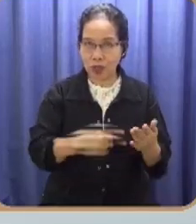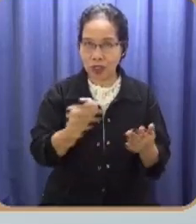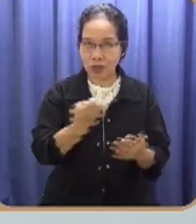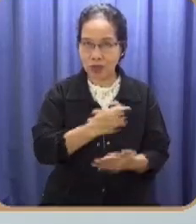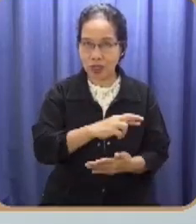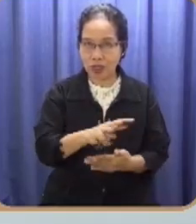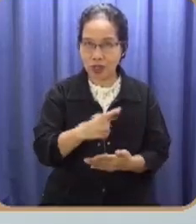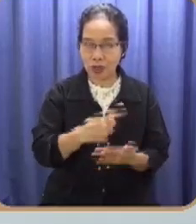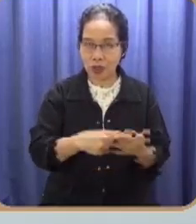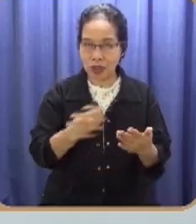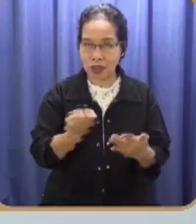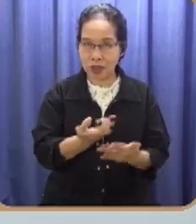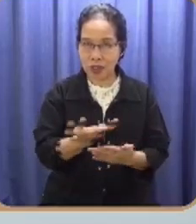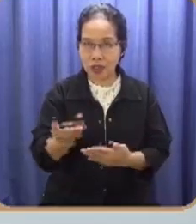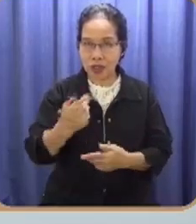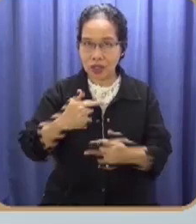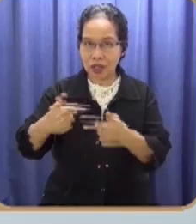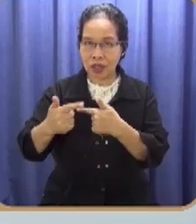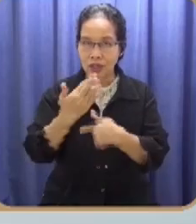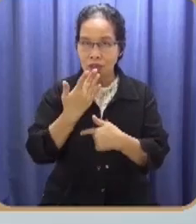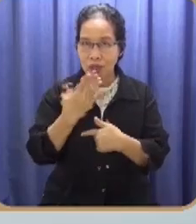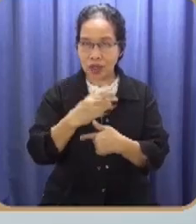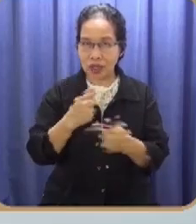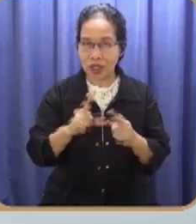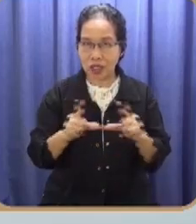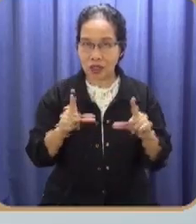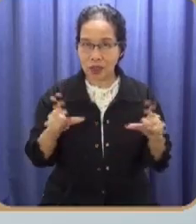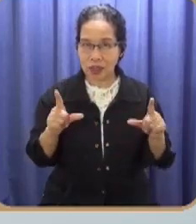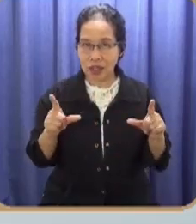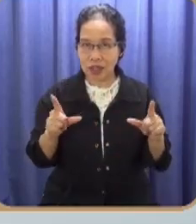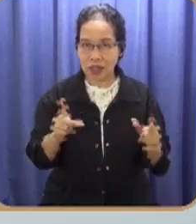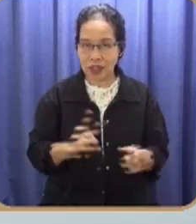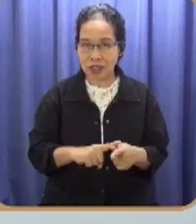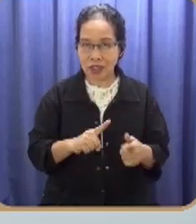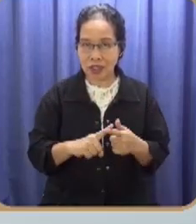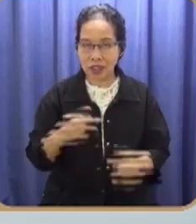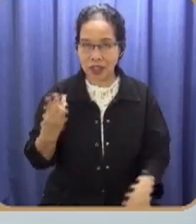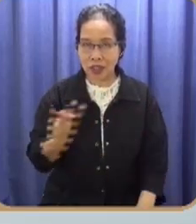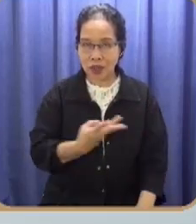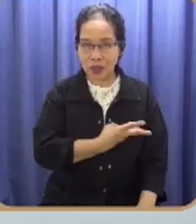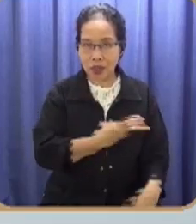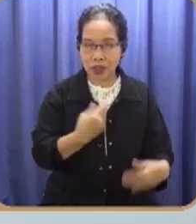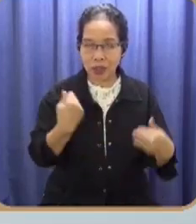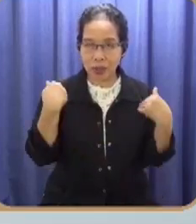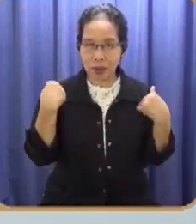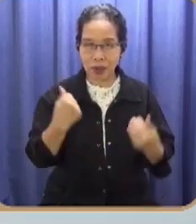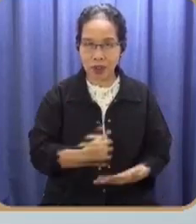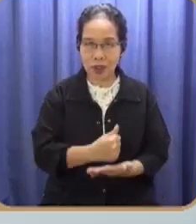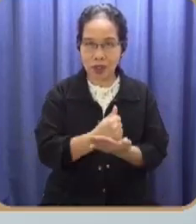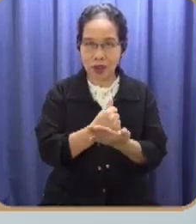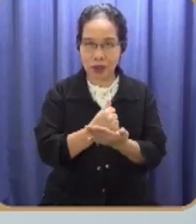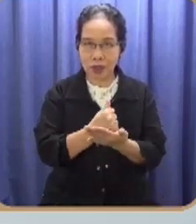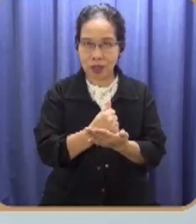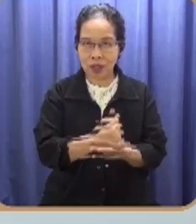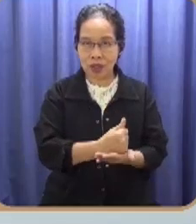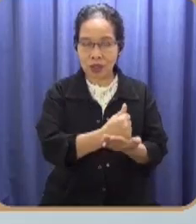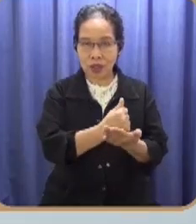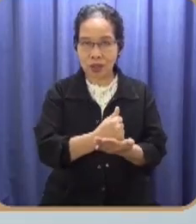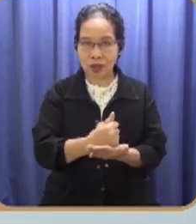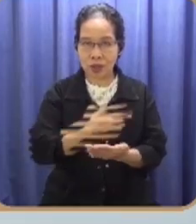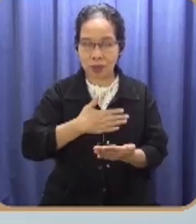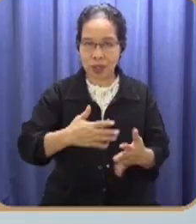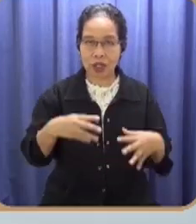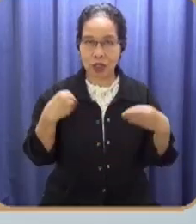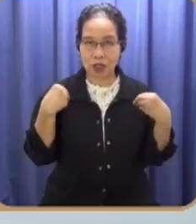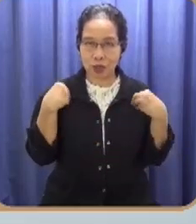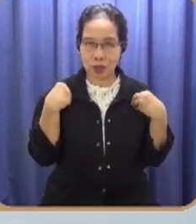po ang inyong lahi, kulay, wika, at kami po ay meron namang maitutulong kahit na papaano. Pagdamutan po ninyo ang aming